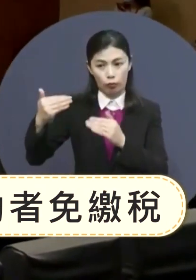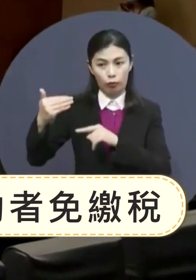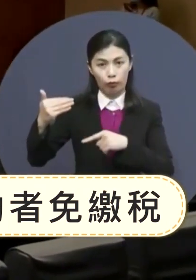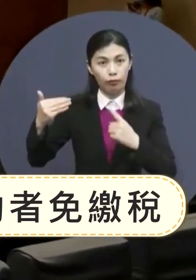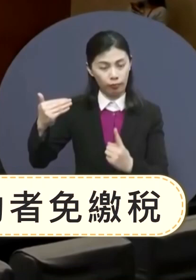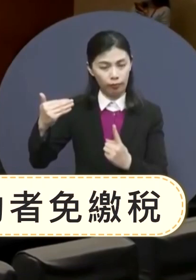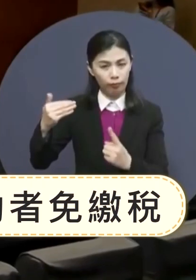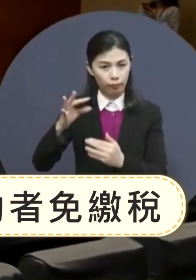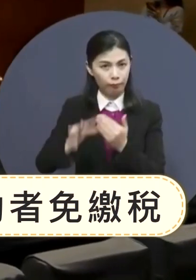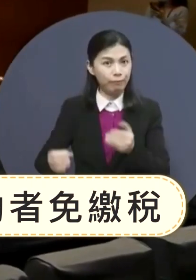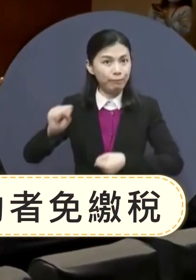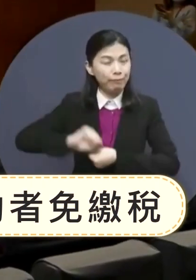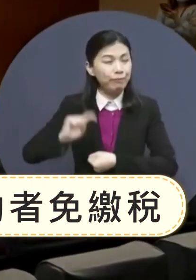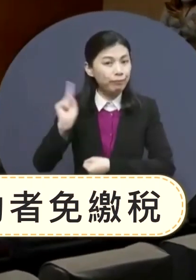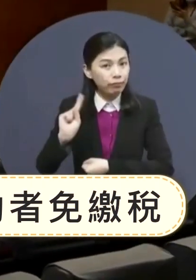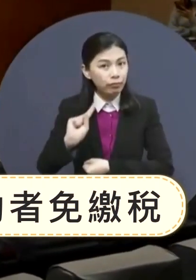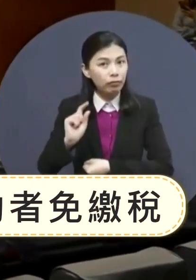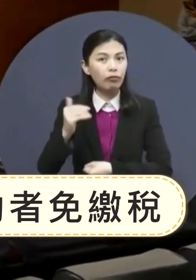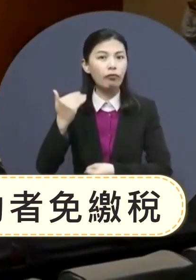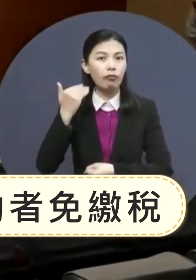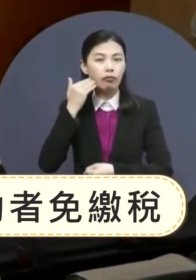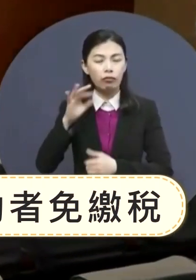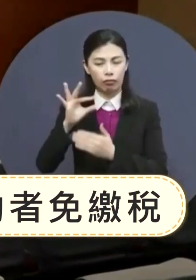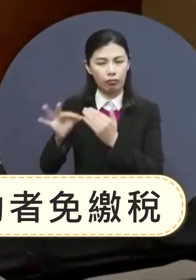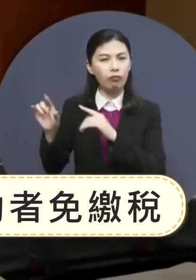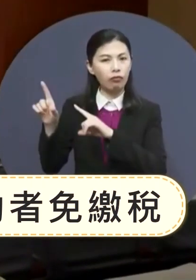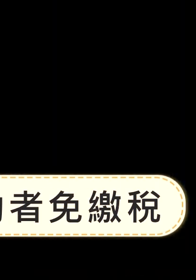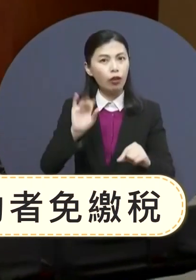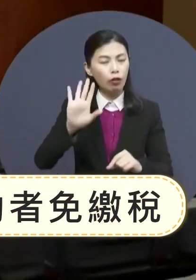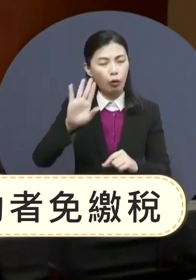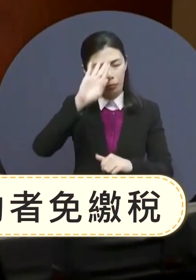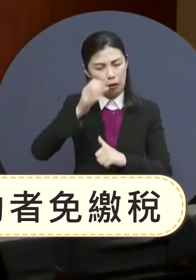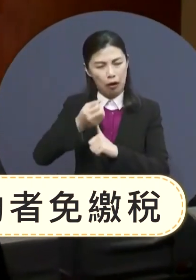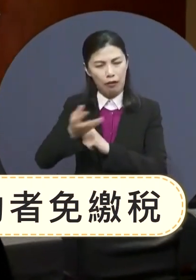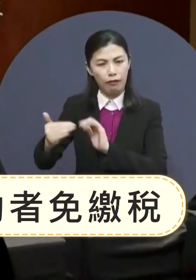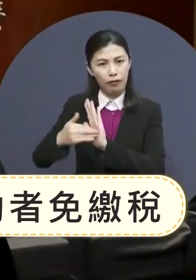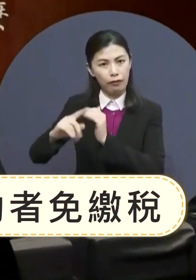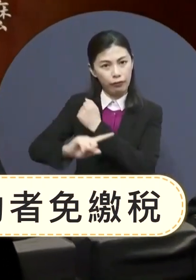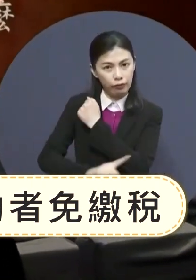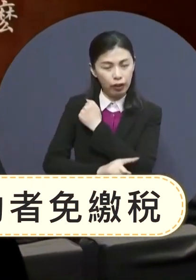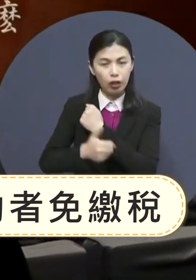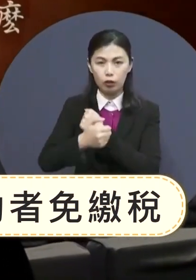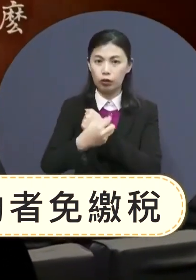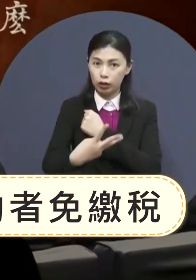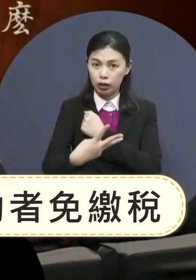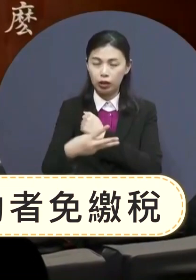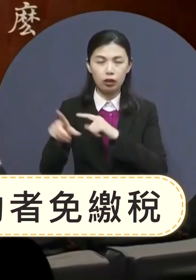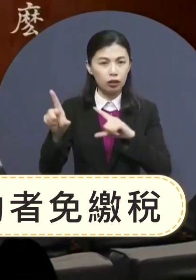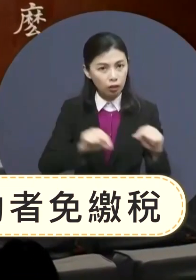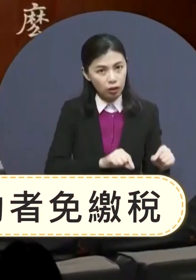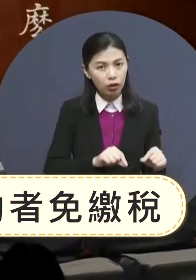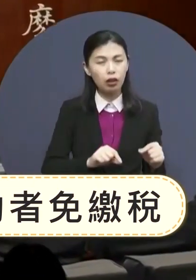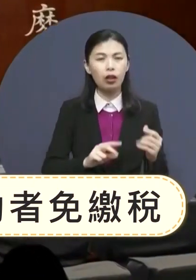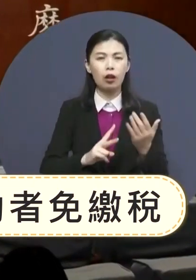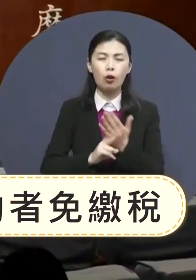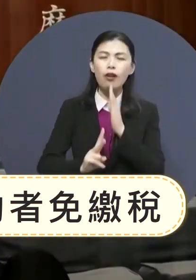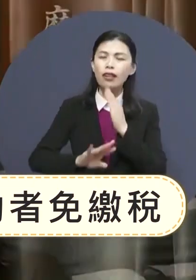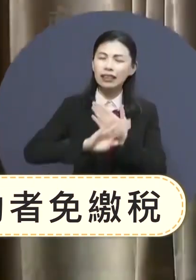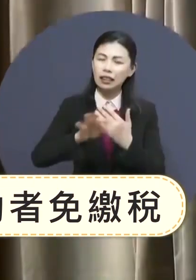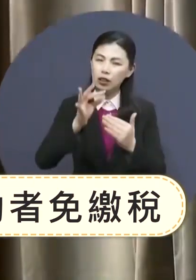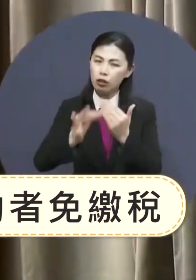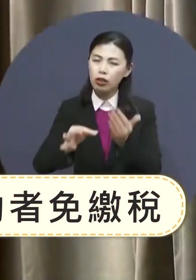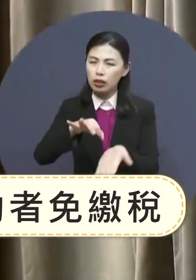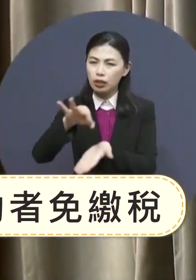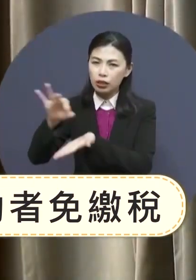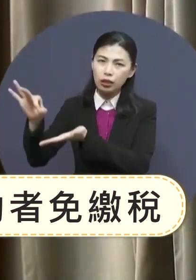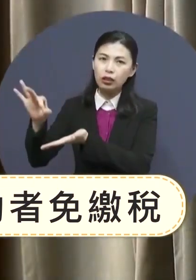文，就是只要依纾困特别条例或者传染性防治法第53条，或者是其他法规所领取